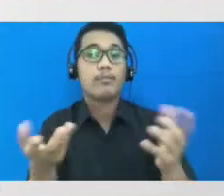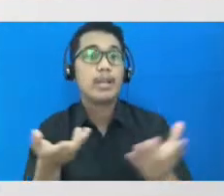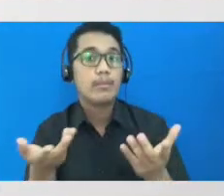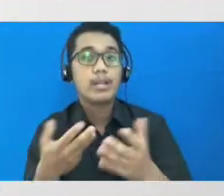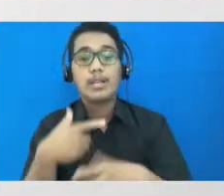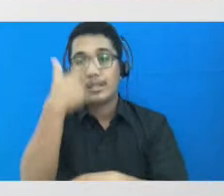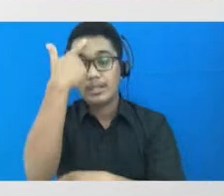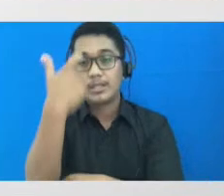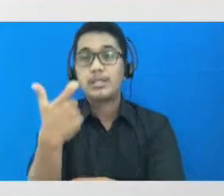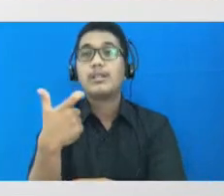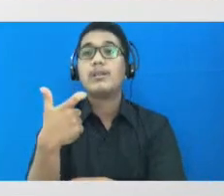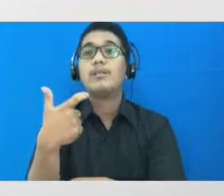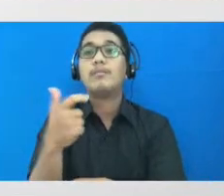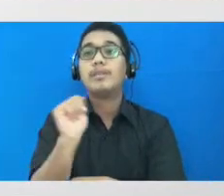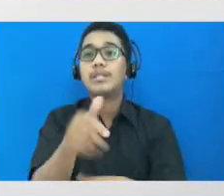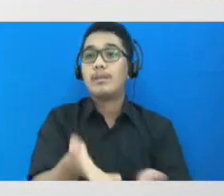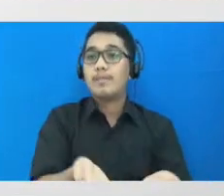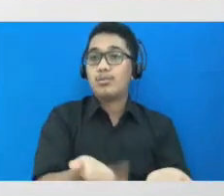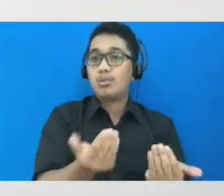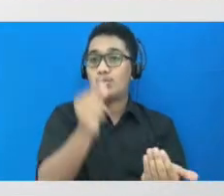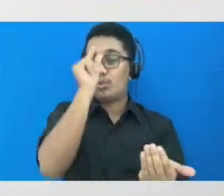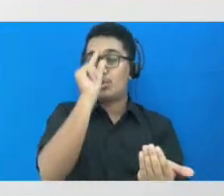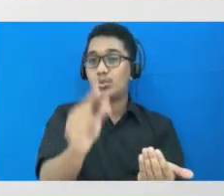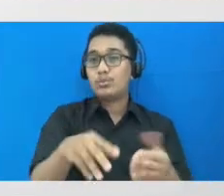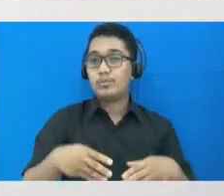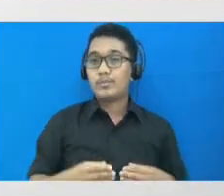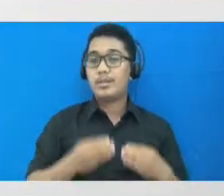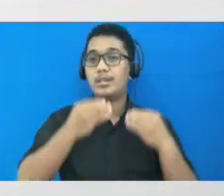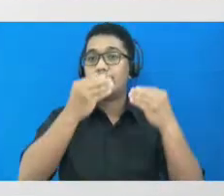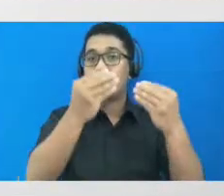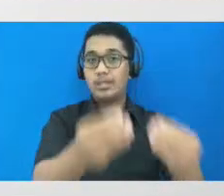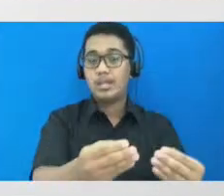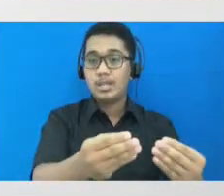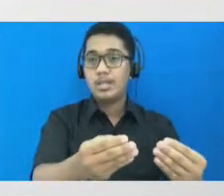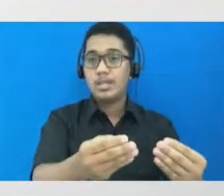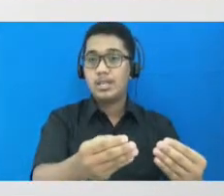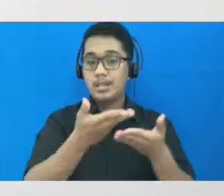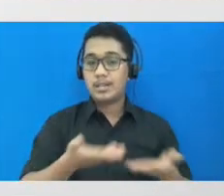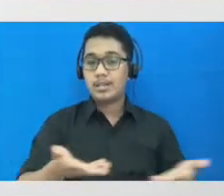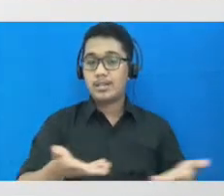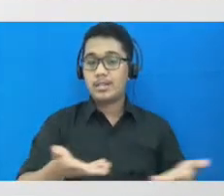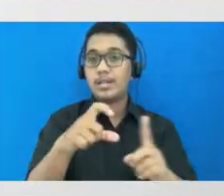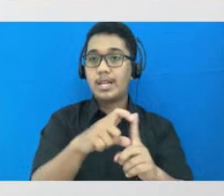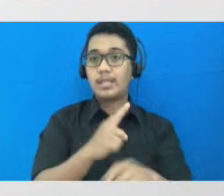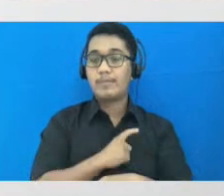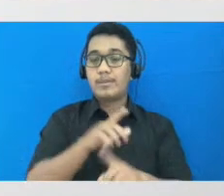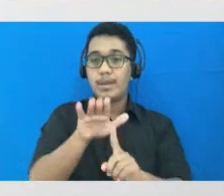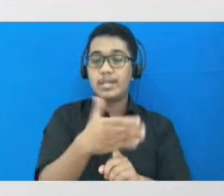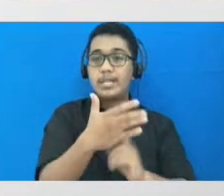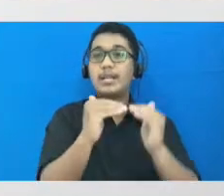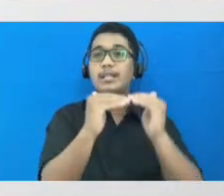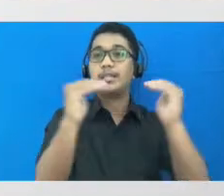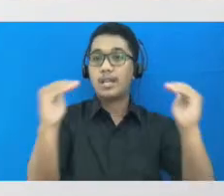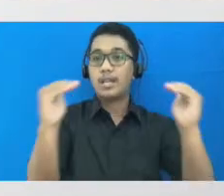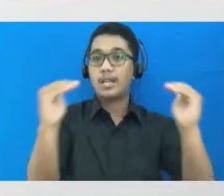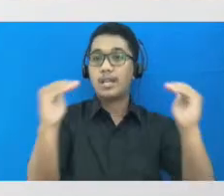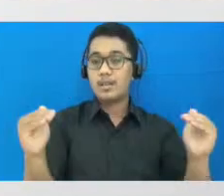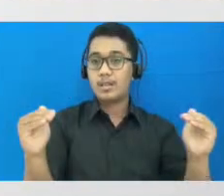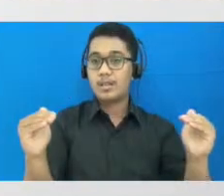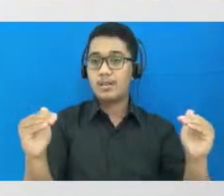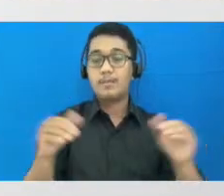bisa dibangun untuk menyediakan environment perlindungan data pribadi yang setara atau